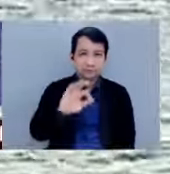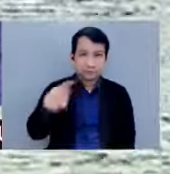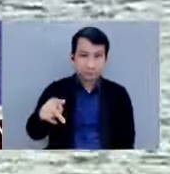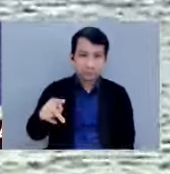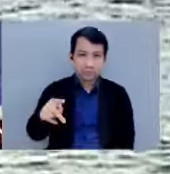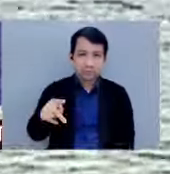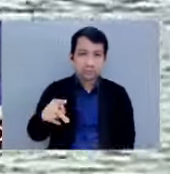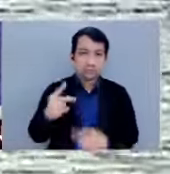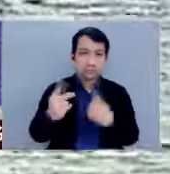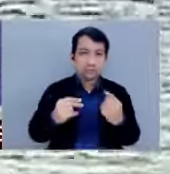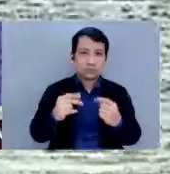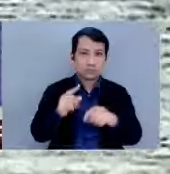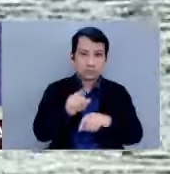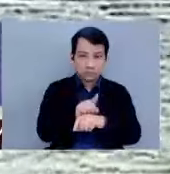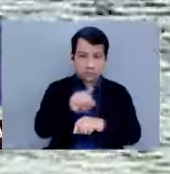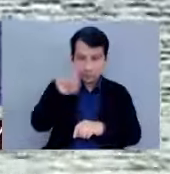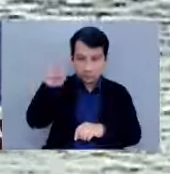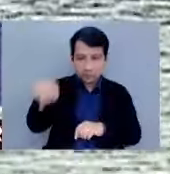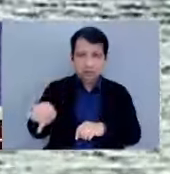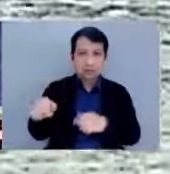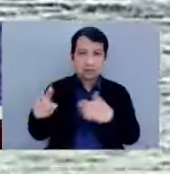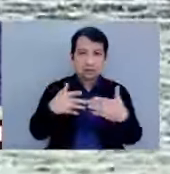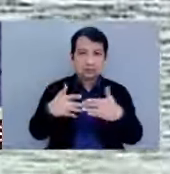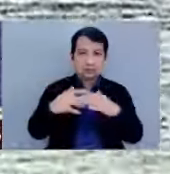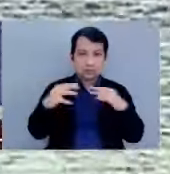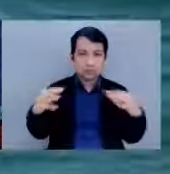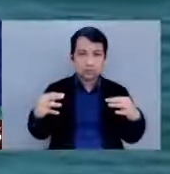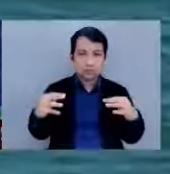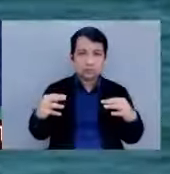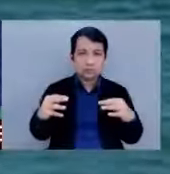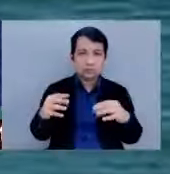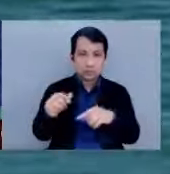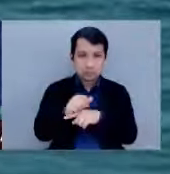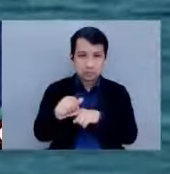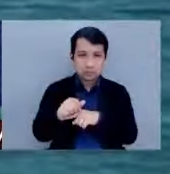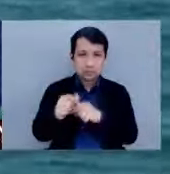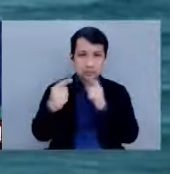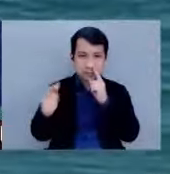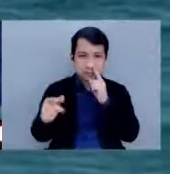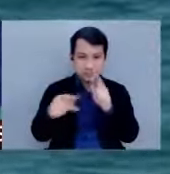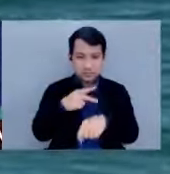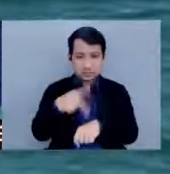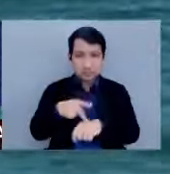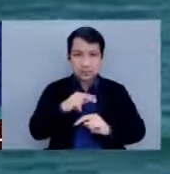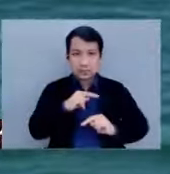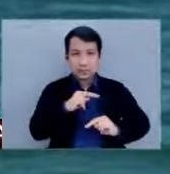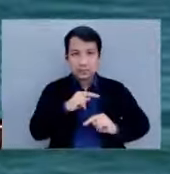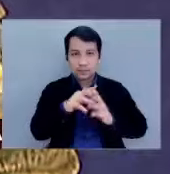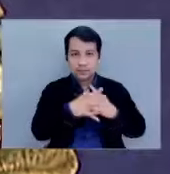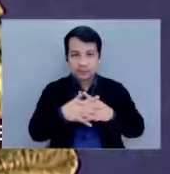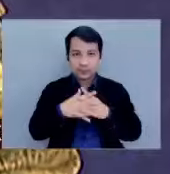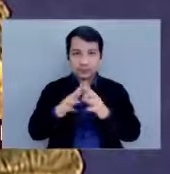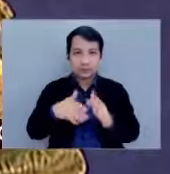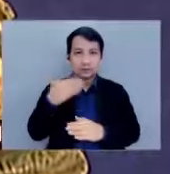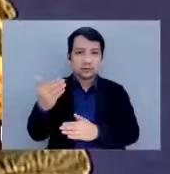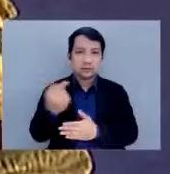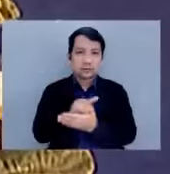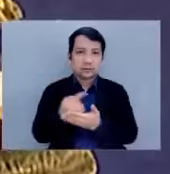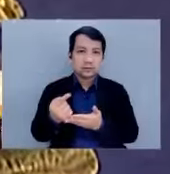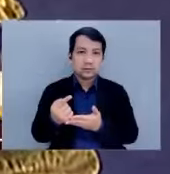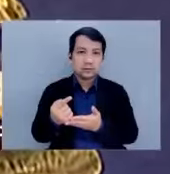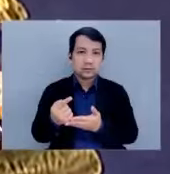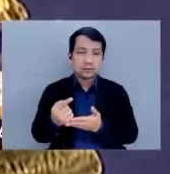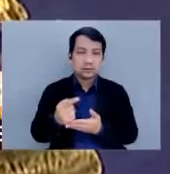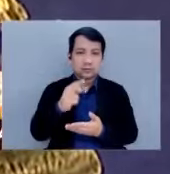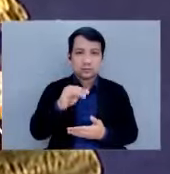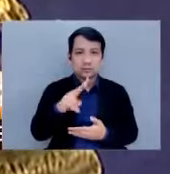gagamitin ang missile para sa magiging pinakamalaking balikatan exercise ng Pilipinas at Amerika sa susunod na linggo. It's a naval